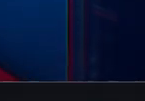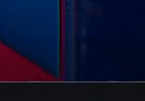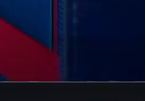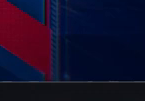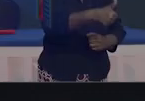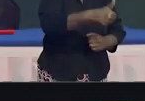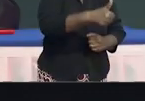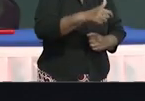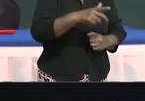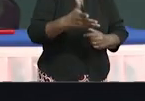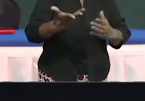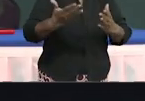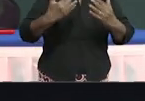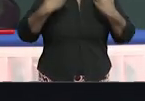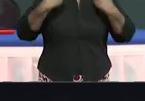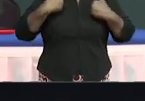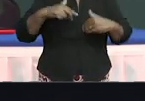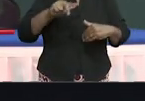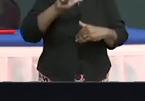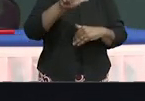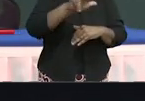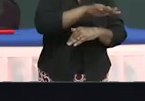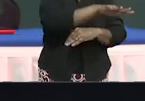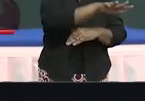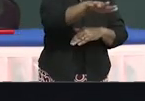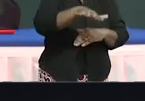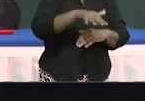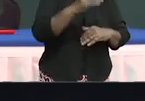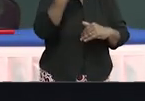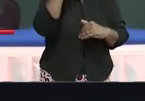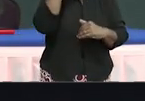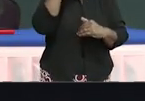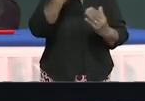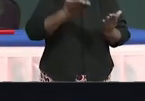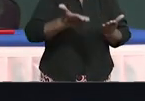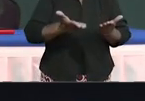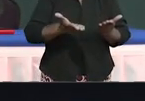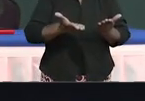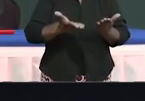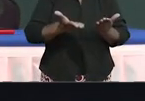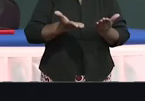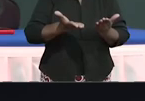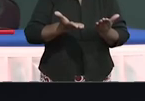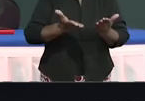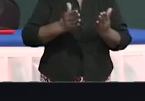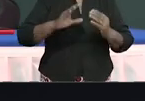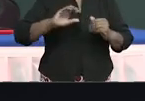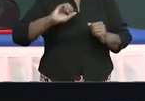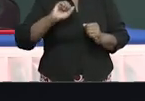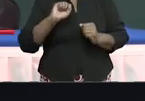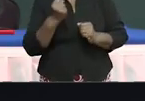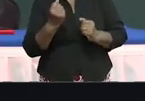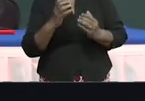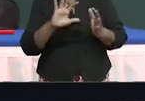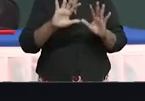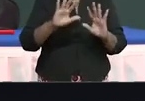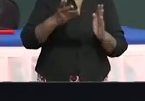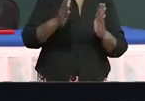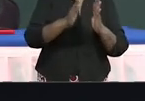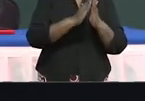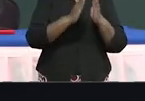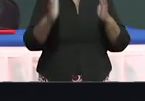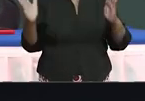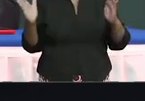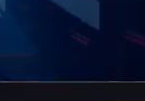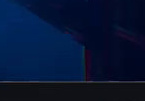Vandaag in Focus. Suriname bevindt zich in een nieuwe fase van de COVID-19-crisis. Het COVID-19-management-team gaat wederom in op